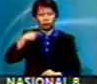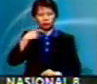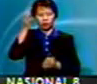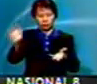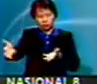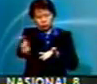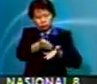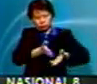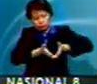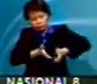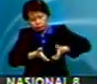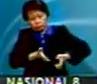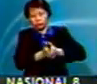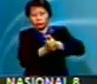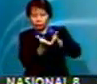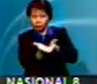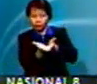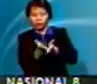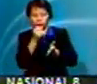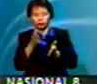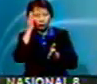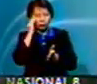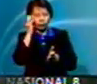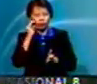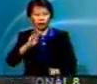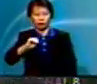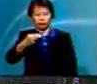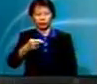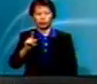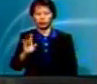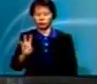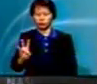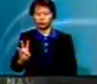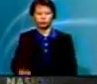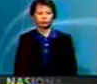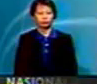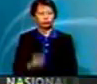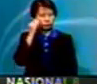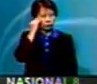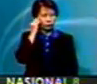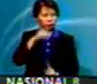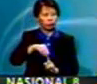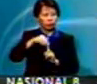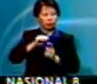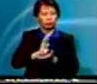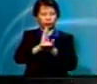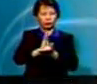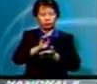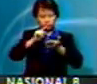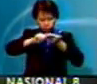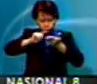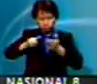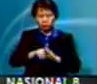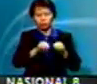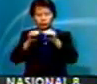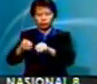membukukan pengalaman MH17 ni. Pengalaman unik membantu proses penandaan dan